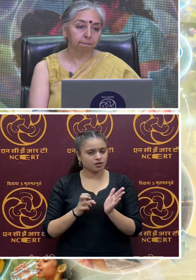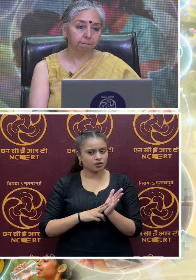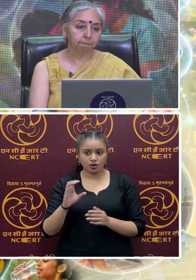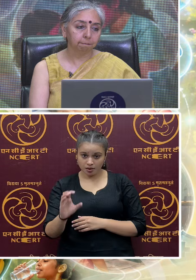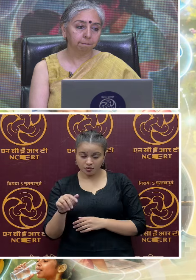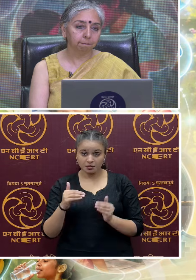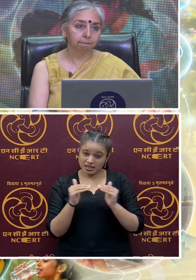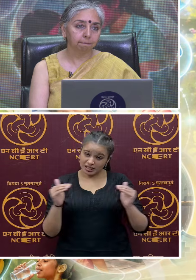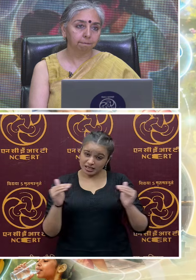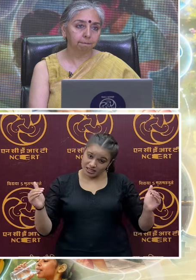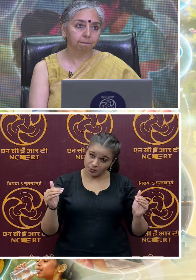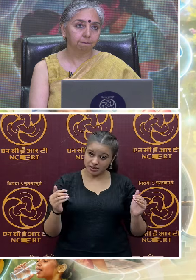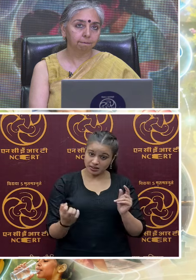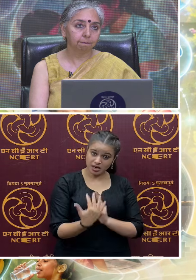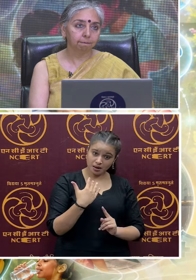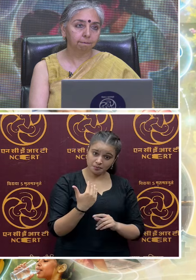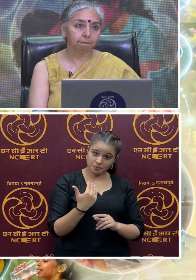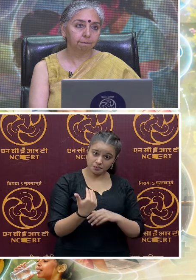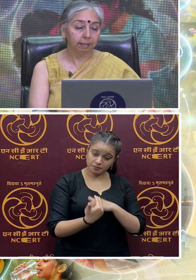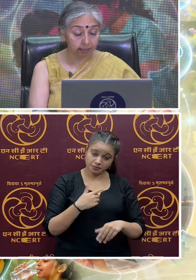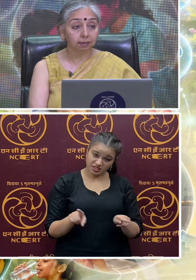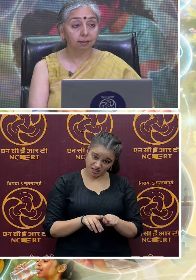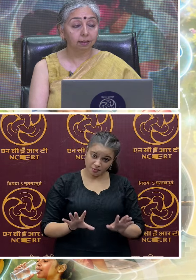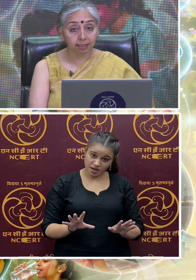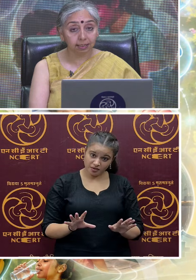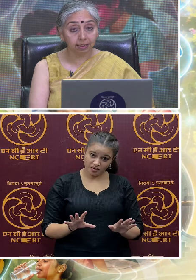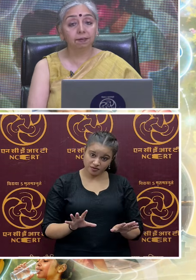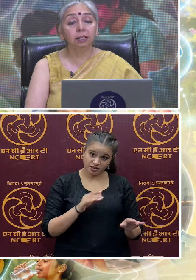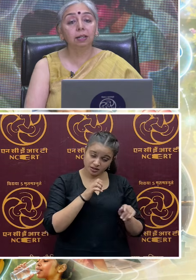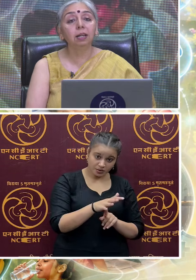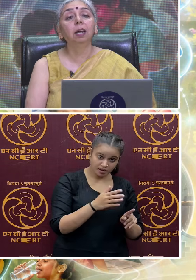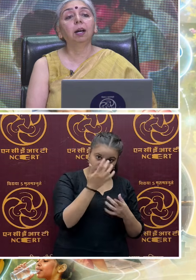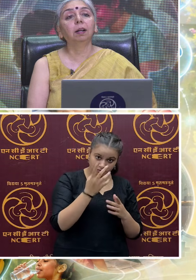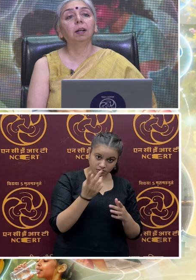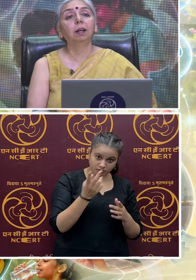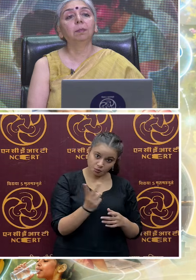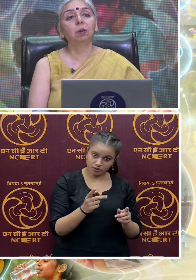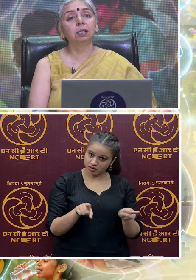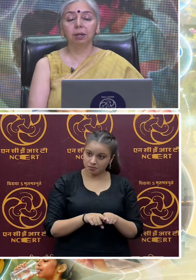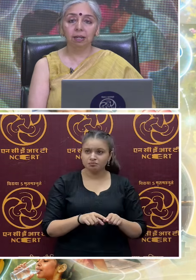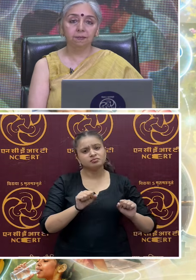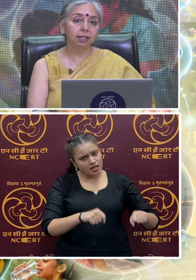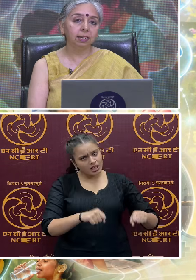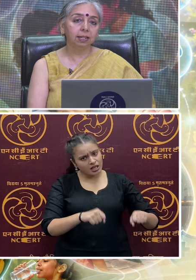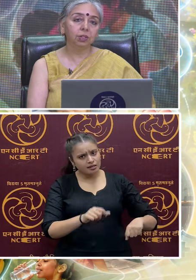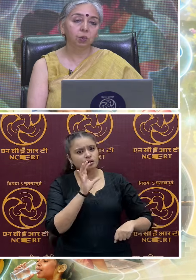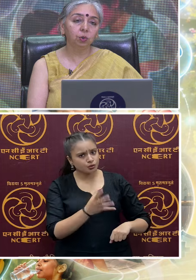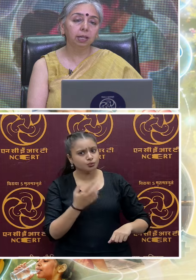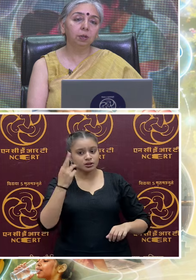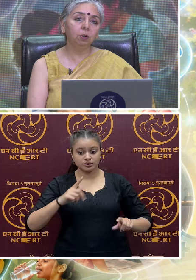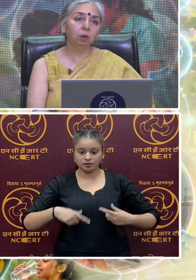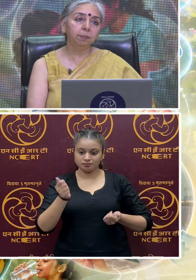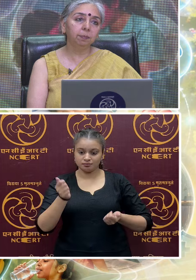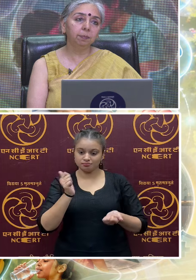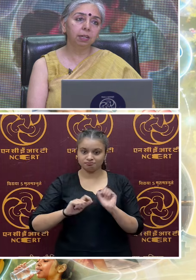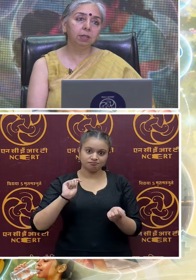are equally harmful as communicable diseases for children? Yes, definitely, because हमारा लाइफस्टाइल चेंज हो रहा